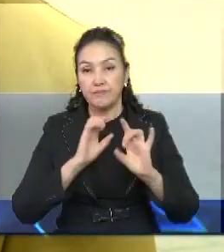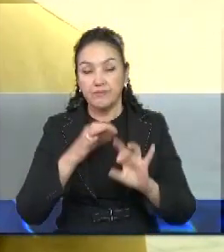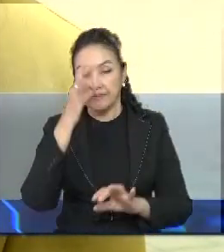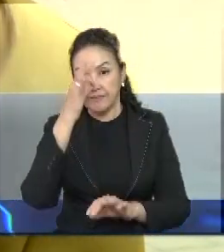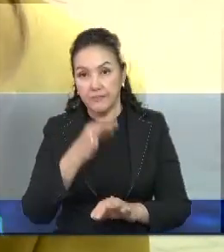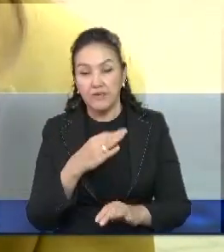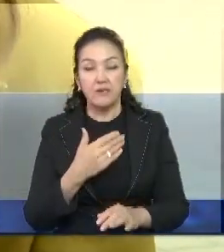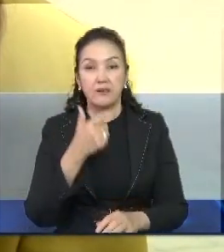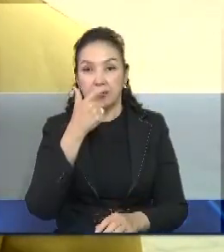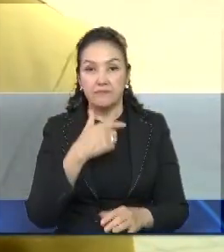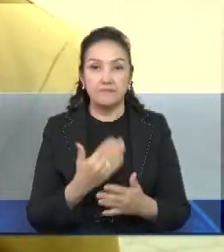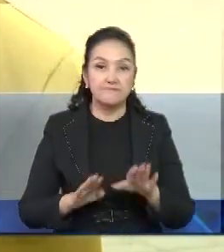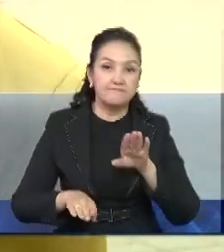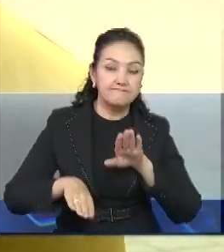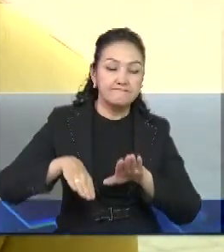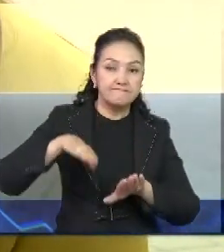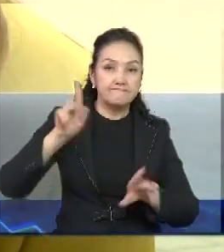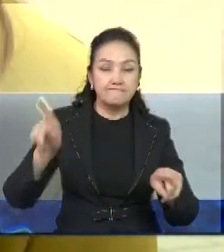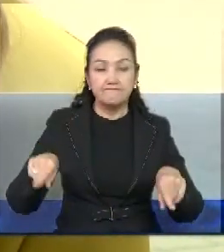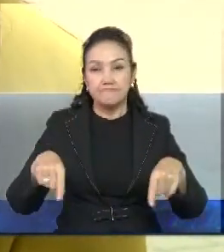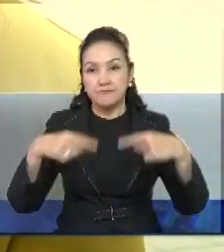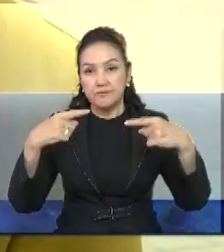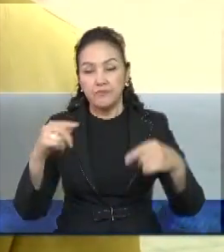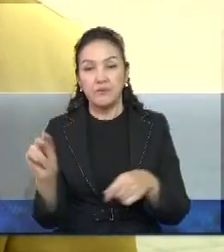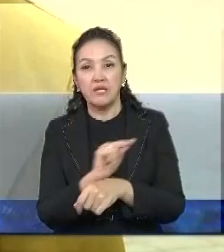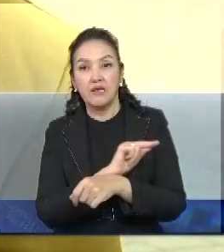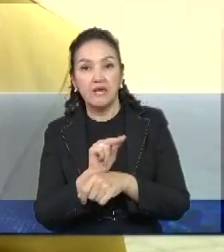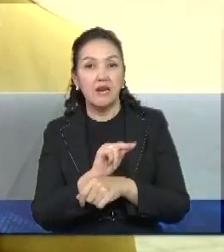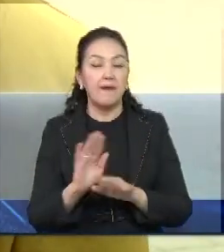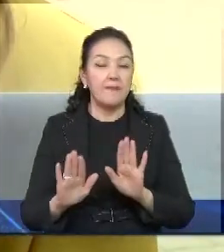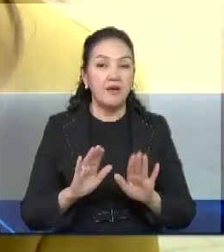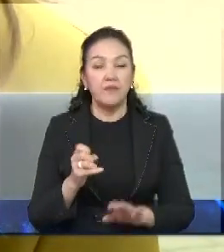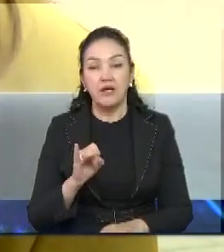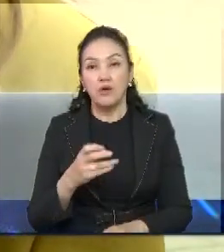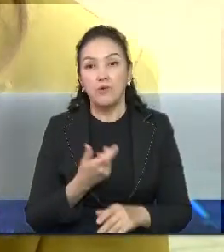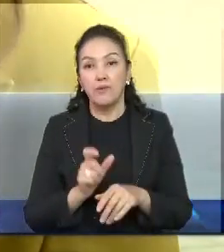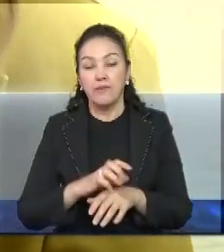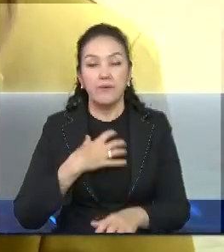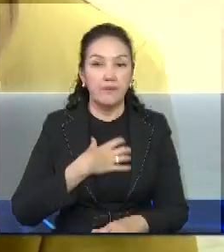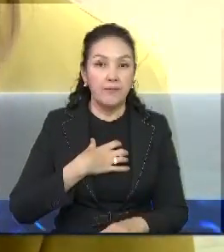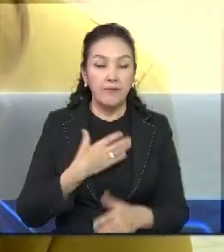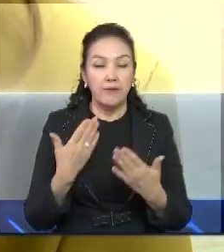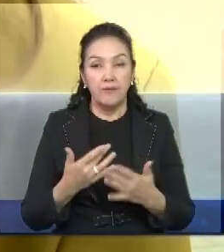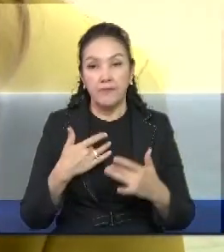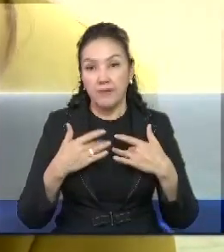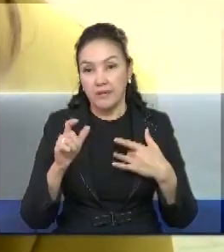опытом, взрастить и дать какие-то основы для воспитания режиссера по пластике, который очень важен сейчас в драматическом театре.